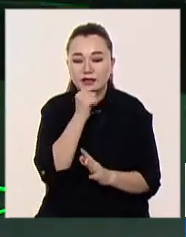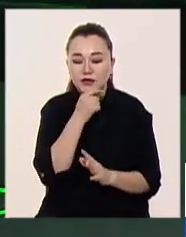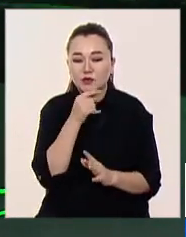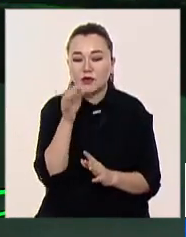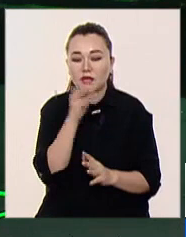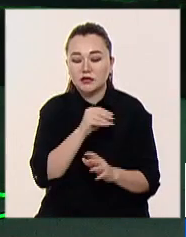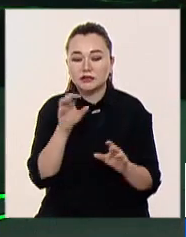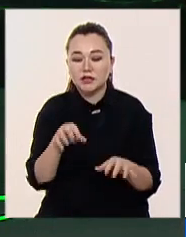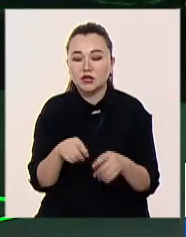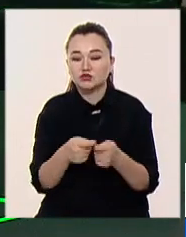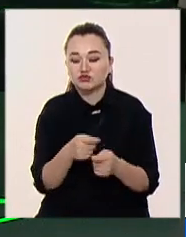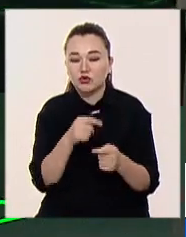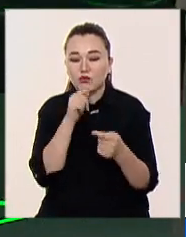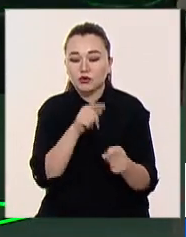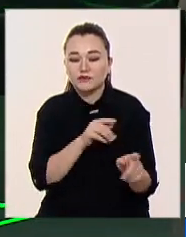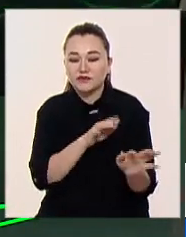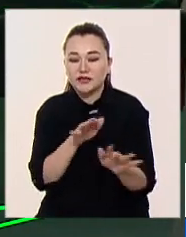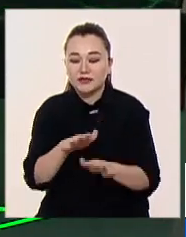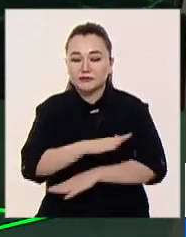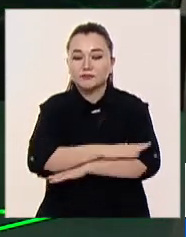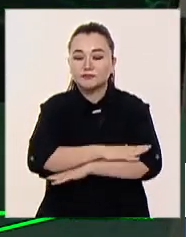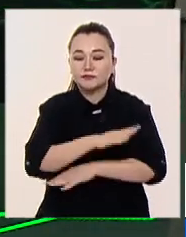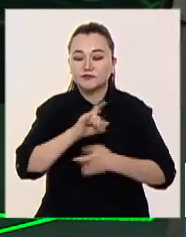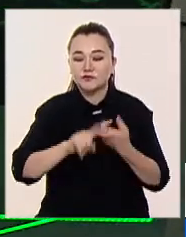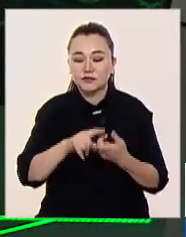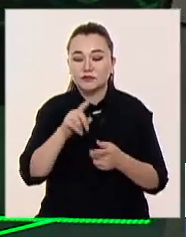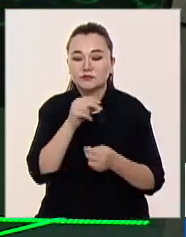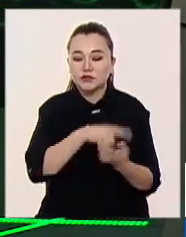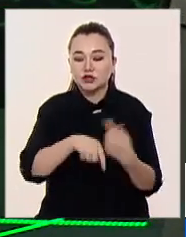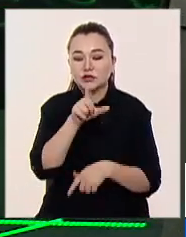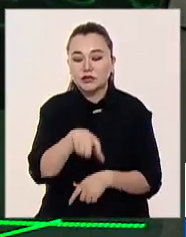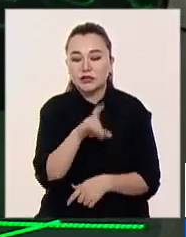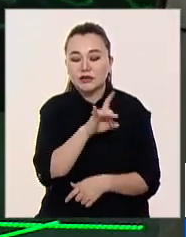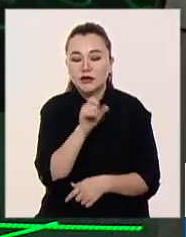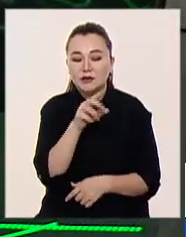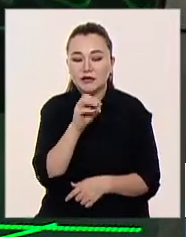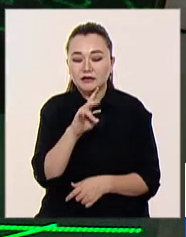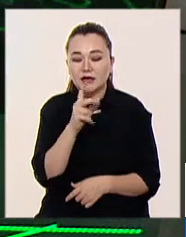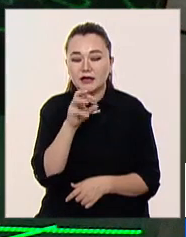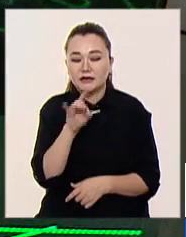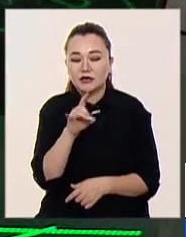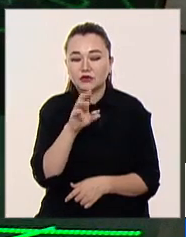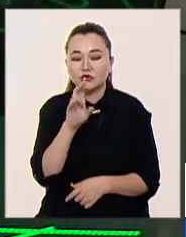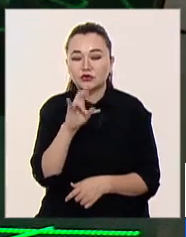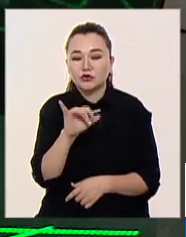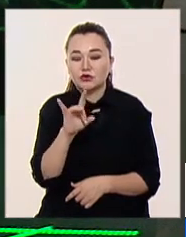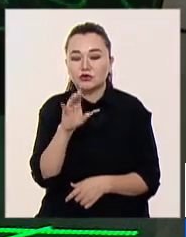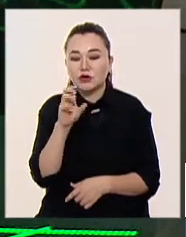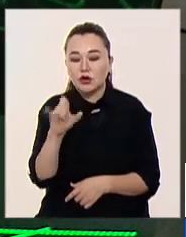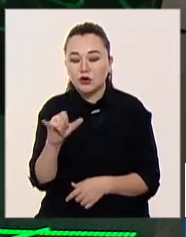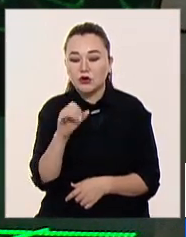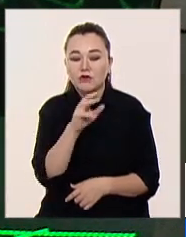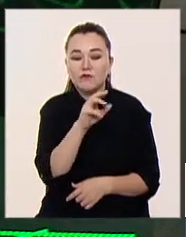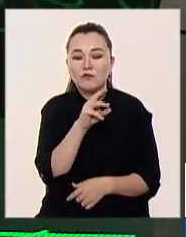заңсыз шоғырлануына карсы ис-кыймыл жөндөгү комиссия кәсипкердин Рахман Кайнары, Нуртау және Порт